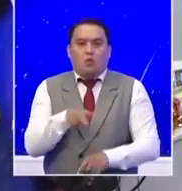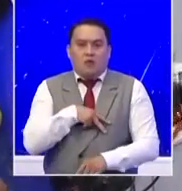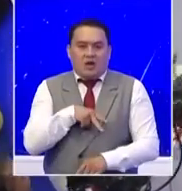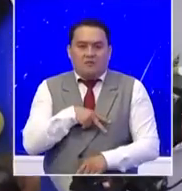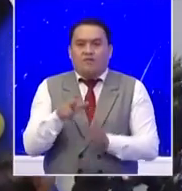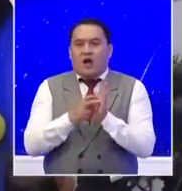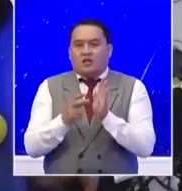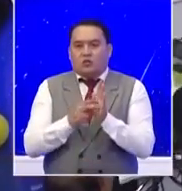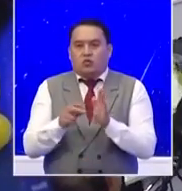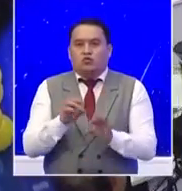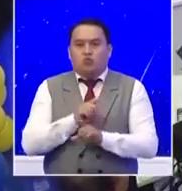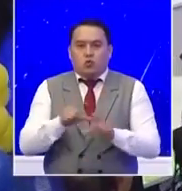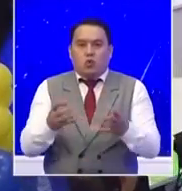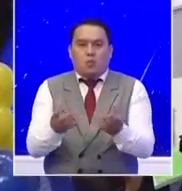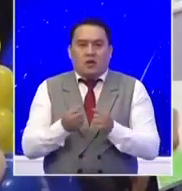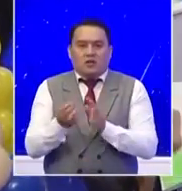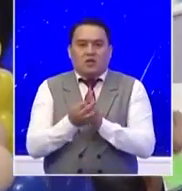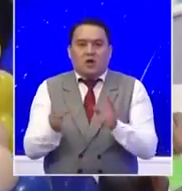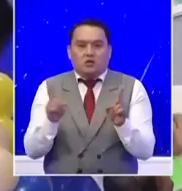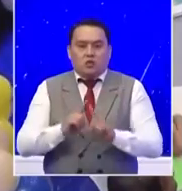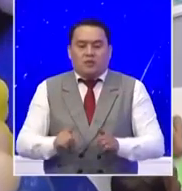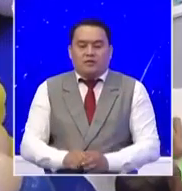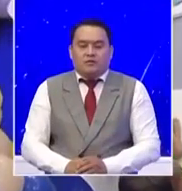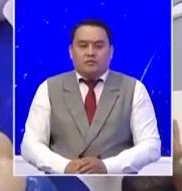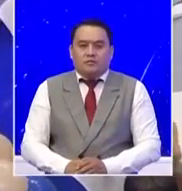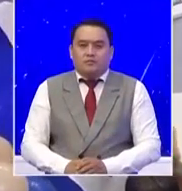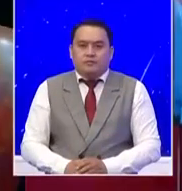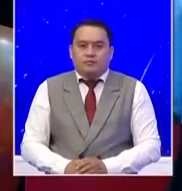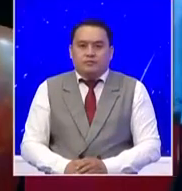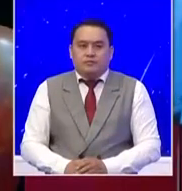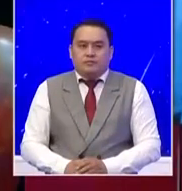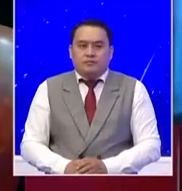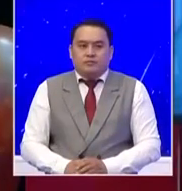более 800 школьников получат аттестаты особого образца.